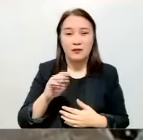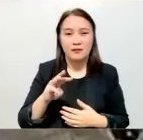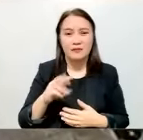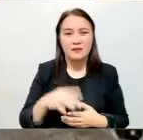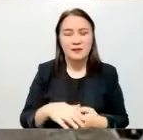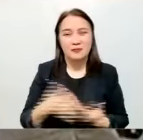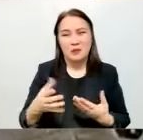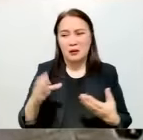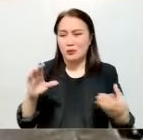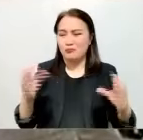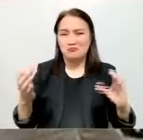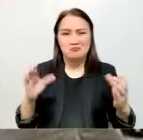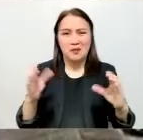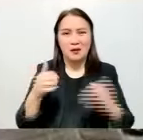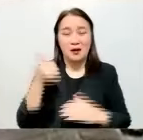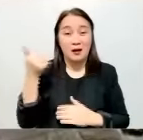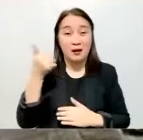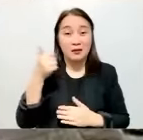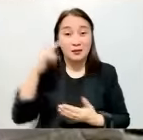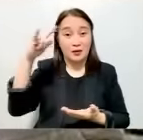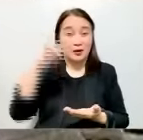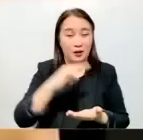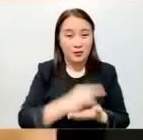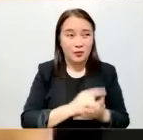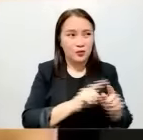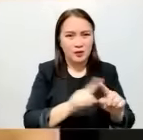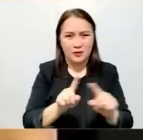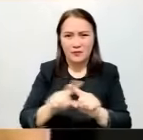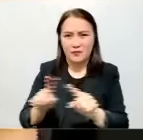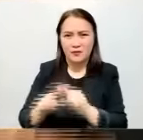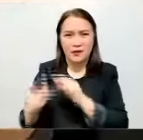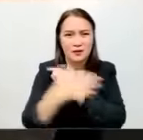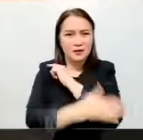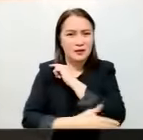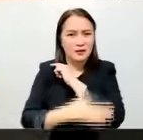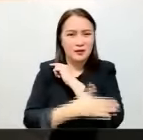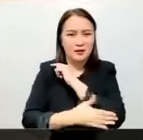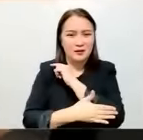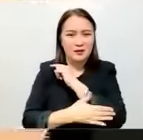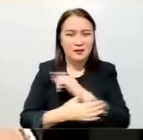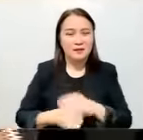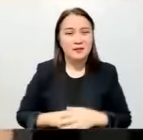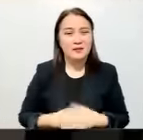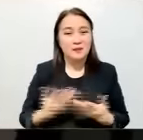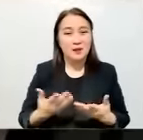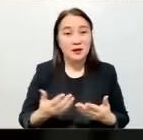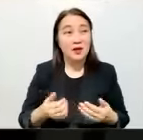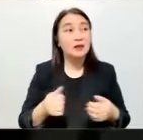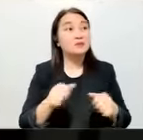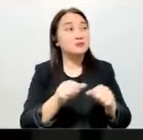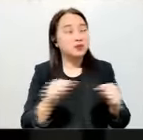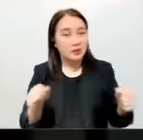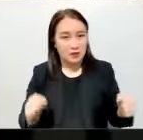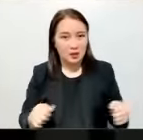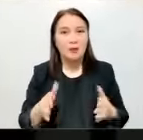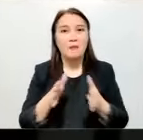maikumpara ang NAIA sa mga airport na mga bansang napuntahan nila. When it comes sa space, mas malawak talaga yung